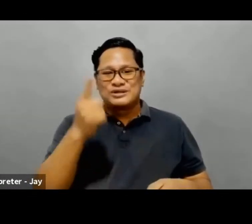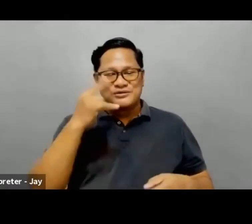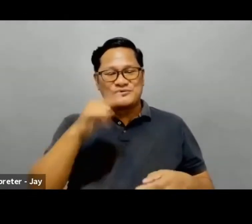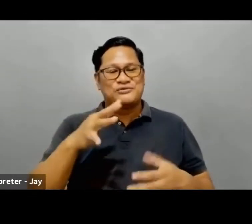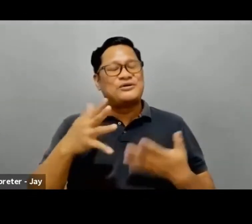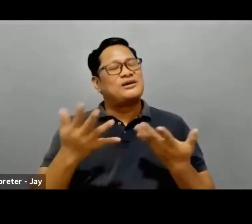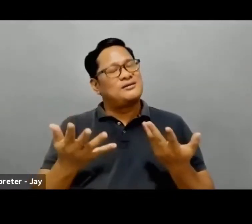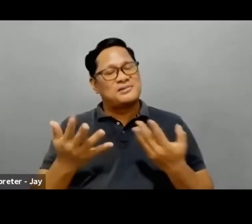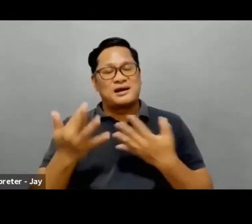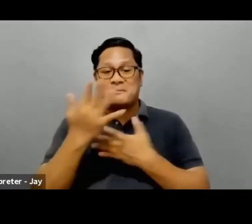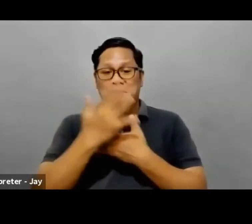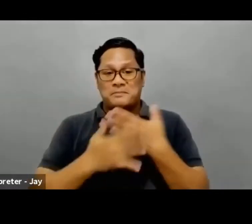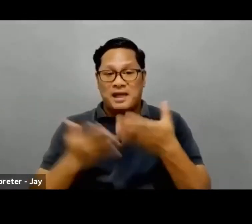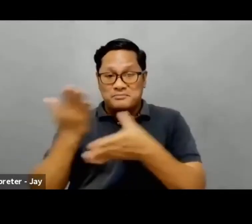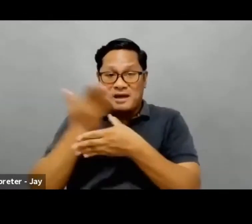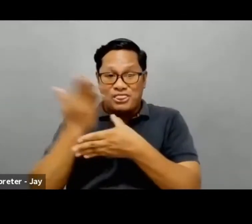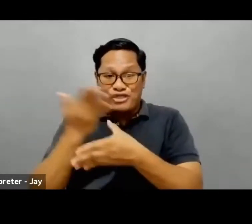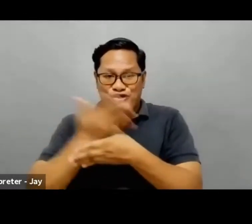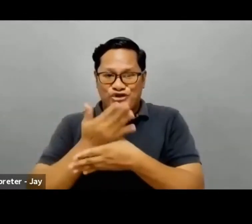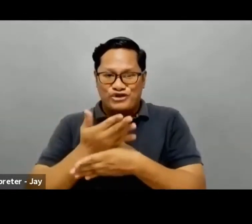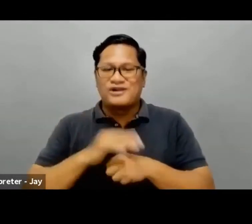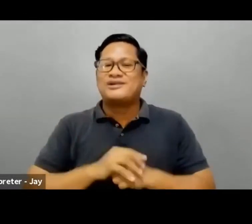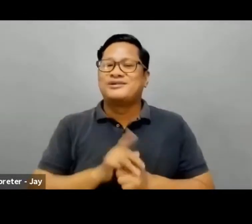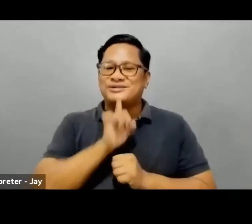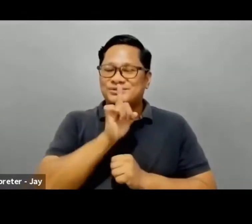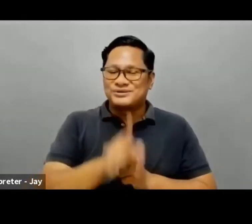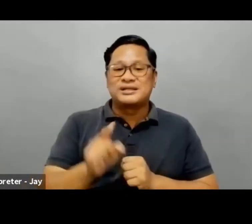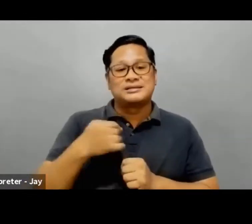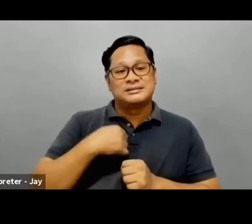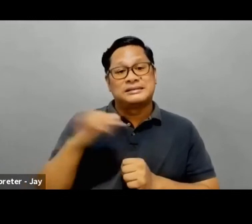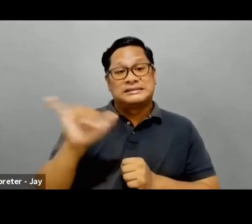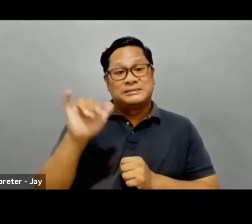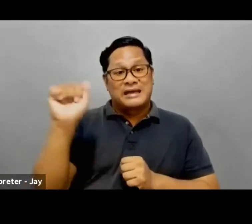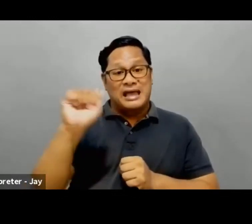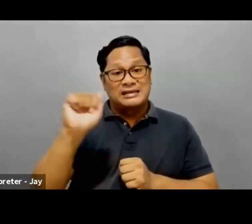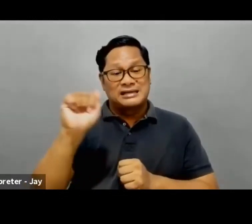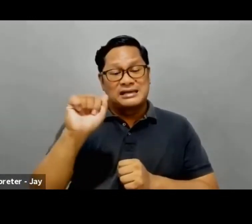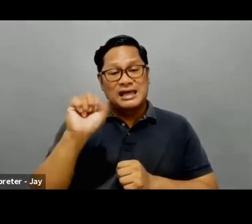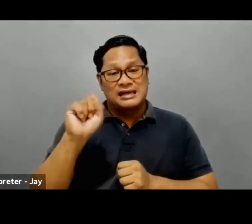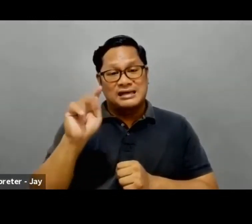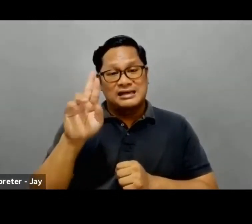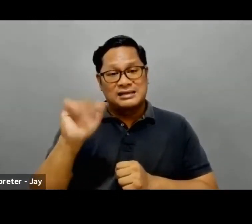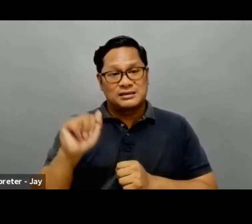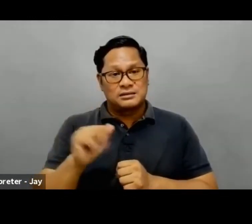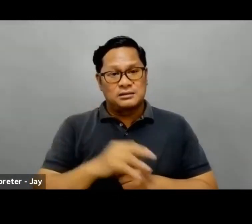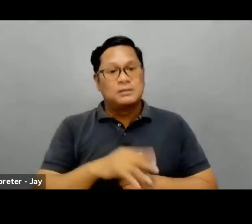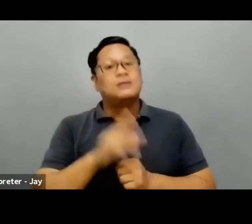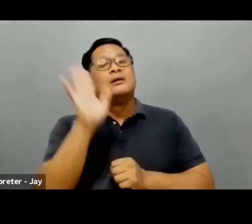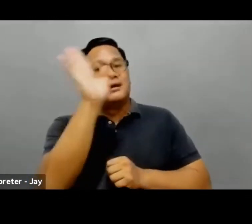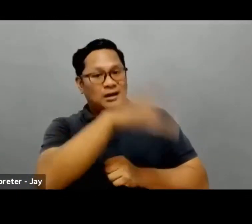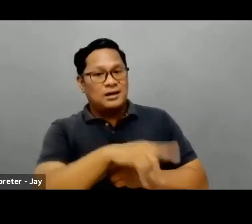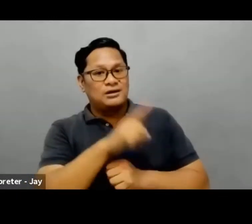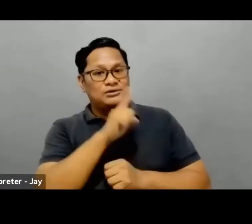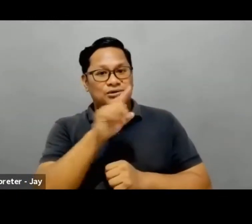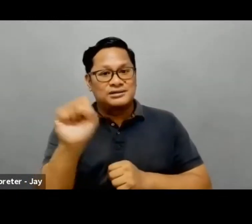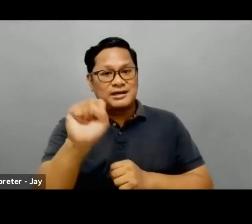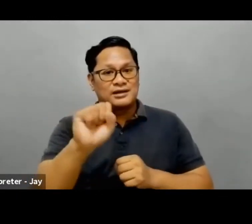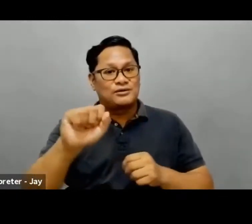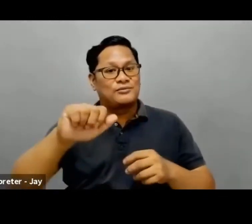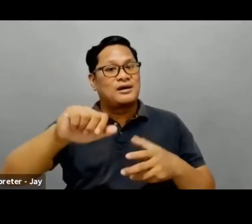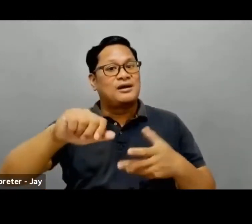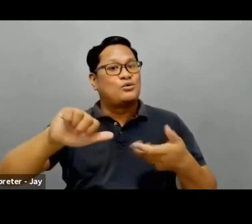na ako rin AstraZeneca eh. Sabi nga ng mga doktor nung sabi nila, ay naubos na ang Sinovac kay